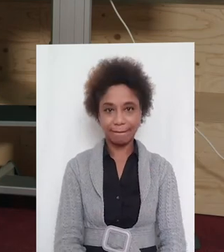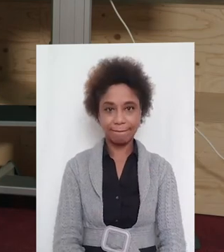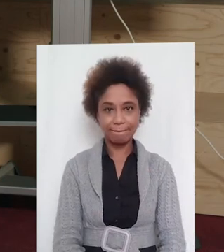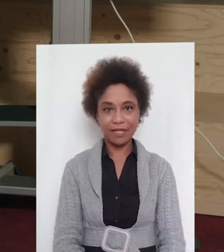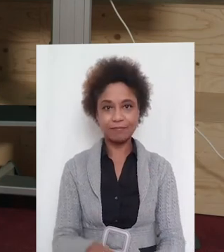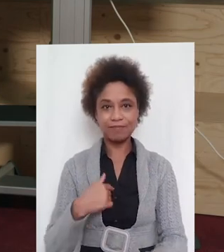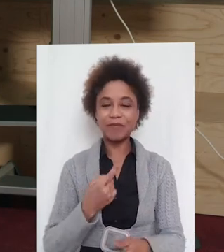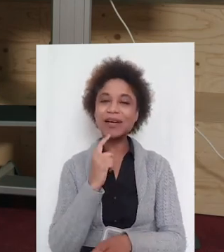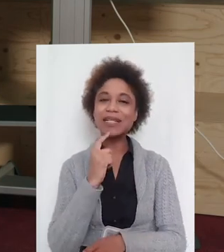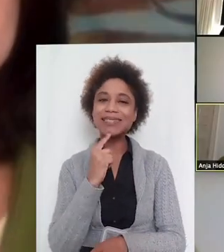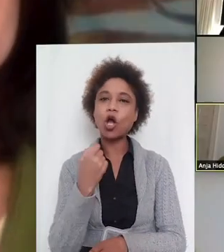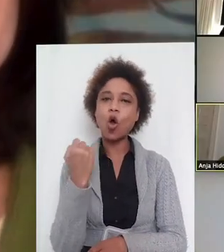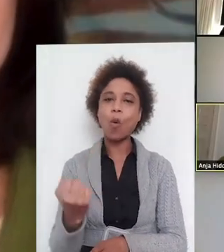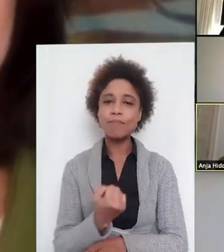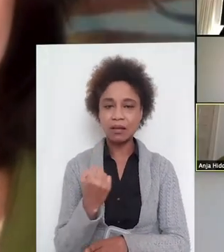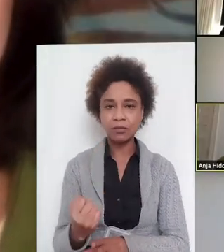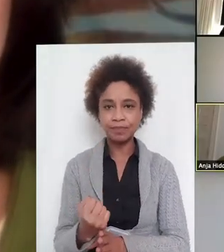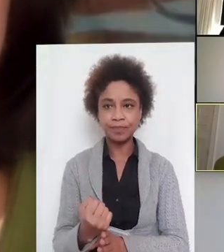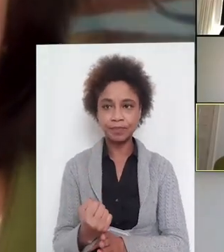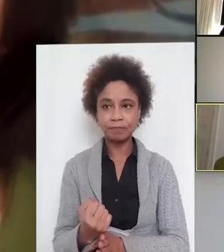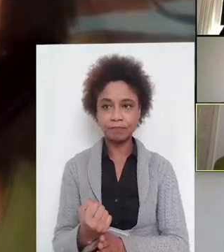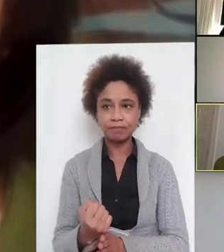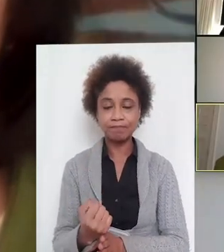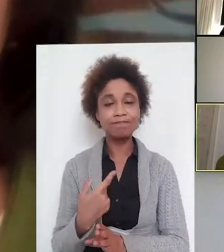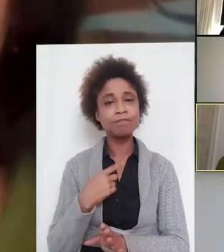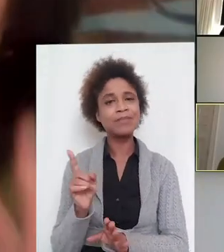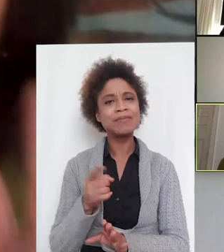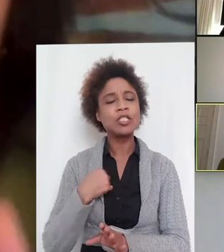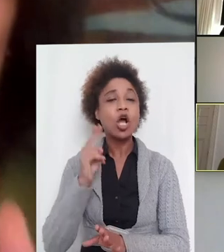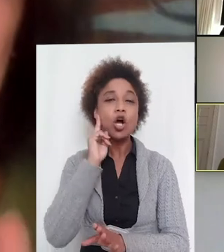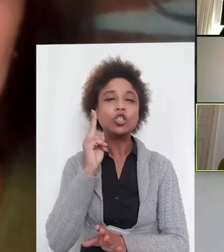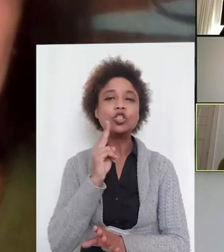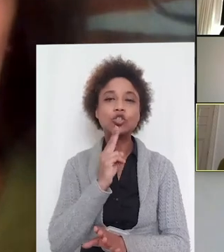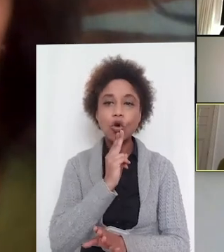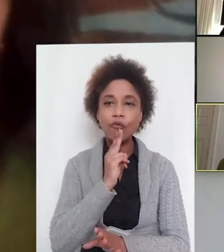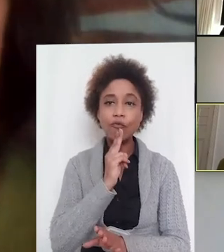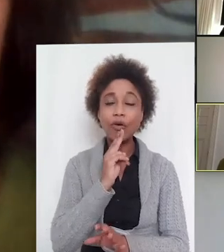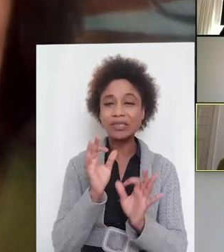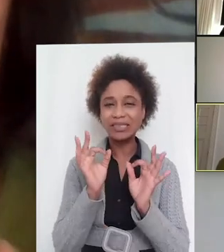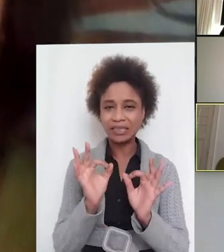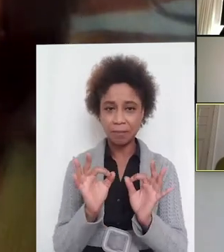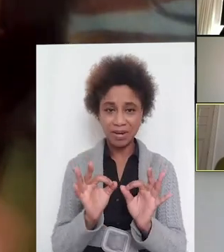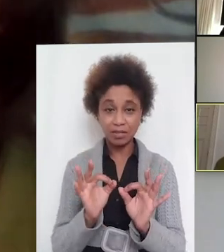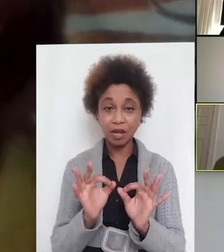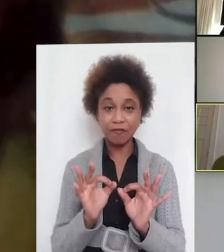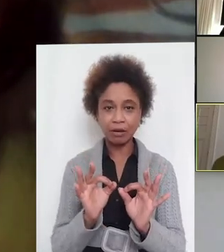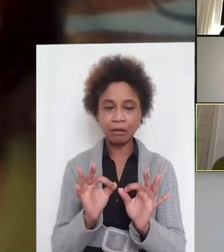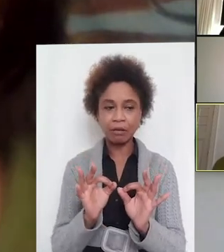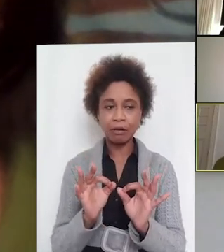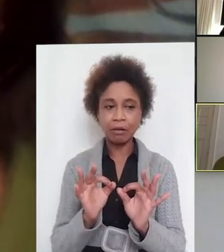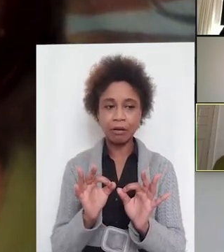Ik wil daarop reageren omdat in het geval van doven, wat misschien een heel specifiek geval